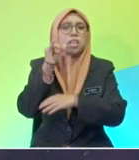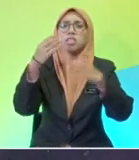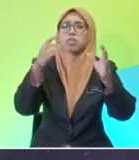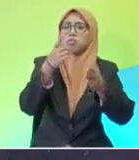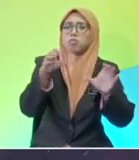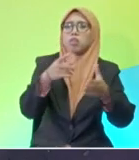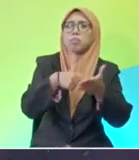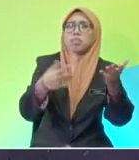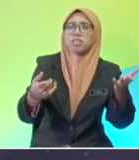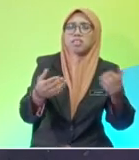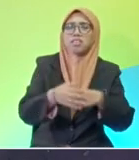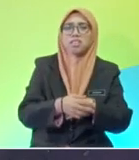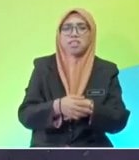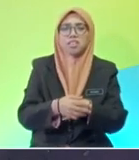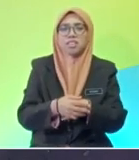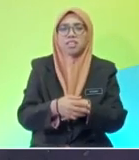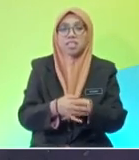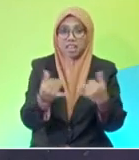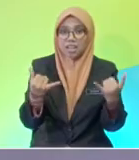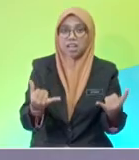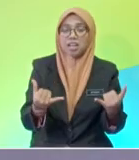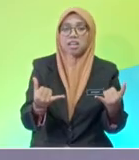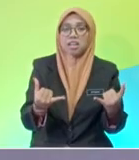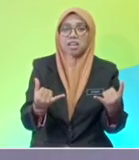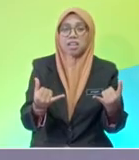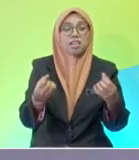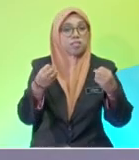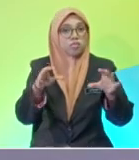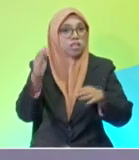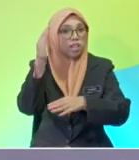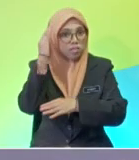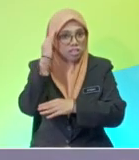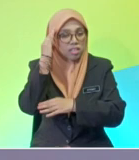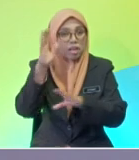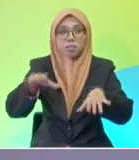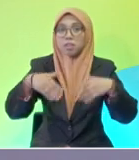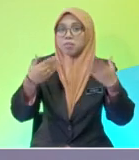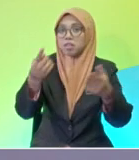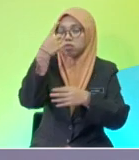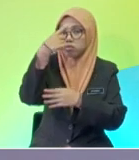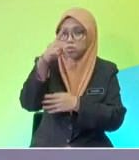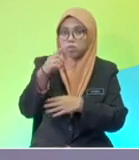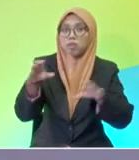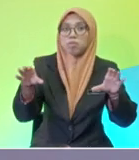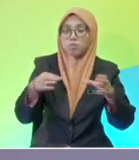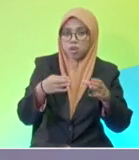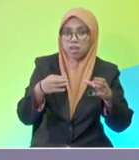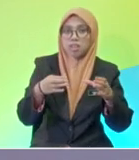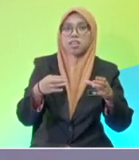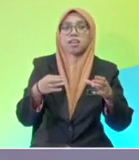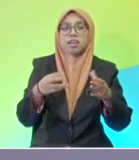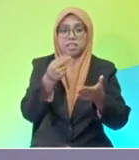untuk kali ini Nah kita udah tahu macam mana kita nah amalkan sikap ataupun nilai murni baik